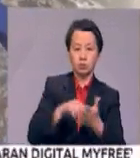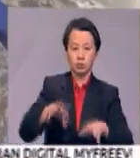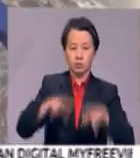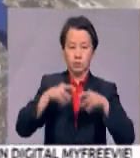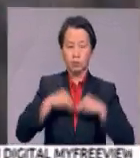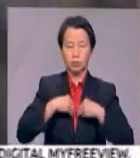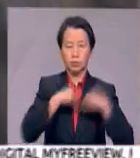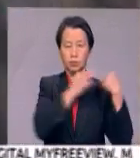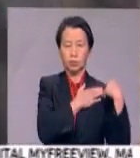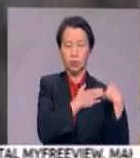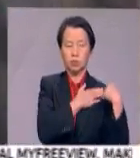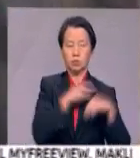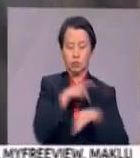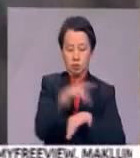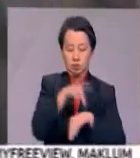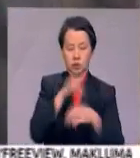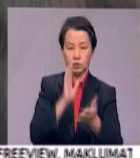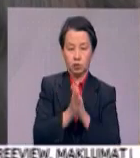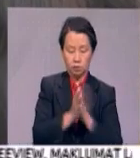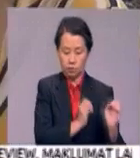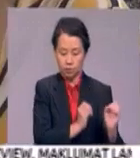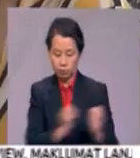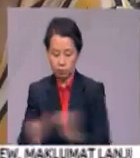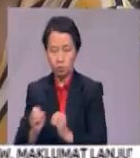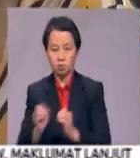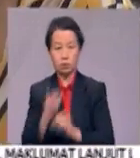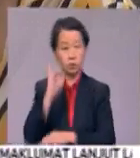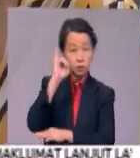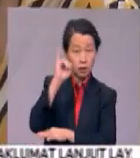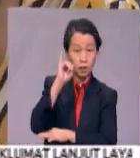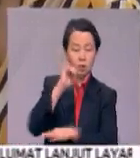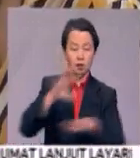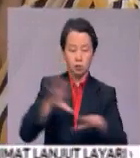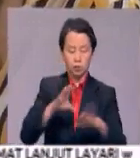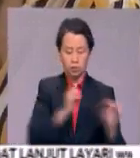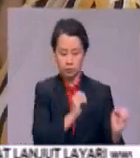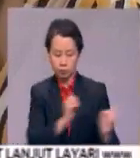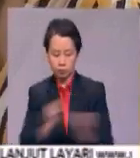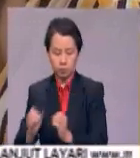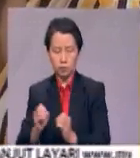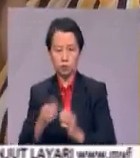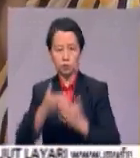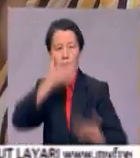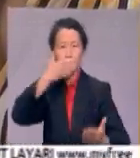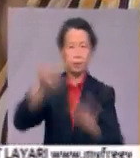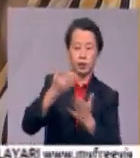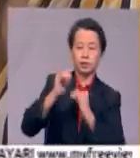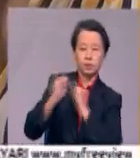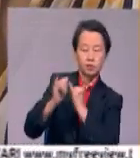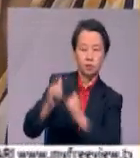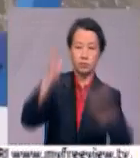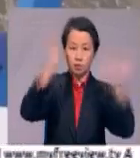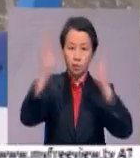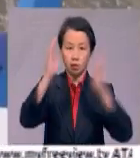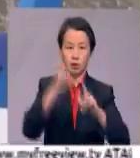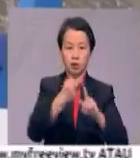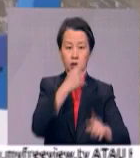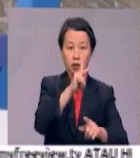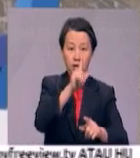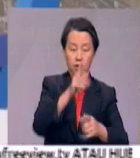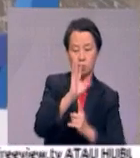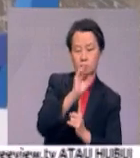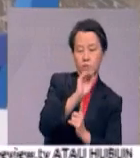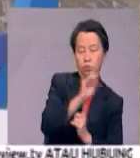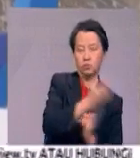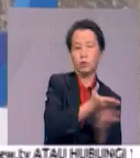penerimaan tanggungjawab Filipina sebagai penganjur yang berjanji untuk menjadi penganjur sebaik Malaysia. Dari Kuala Lumpur, lantara